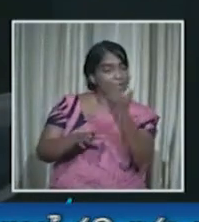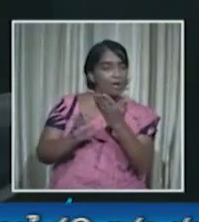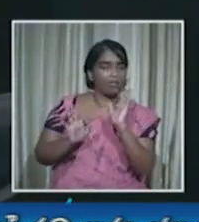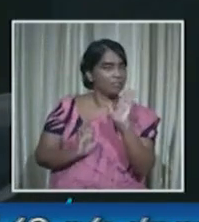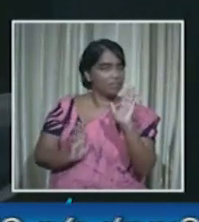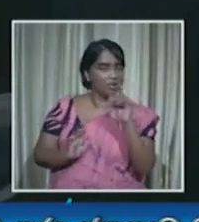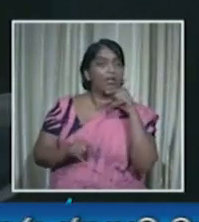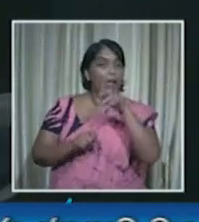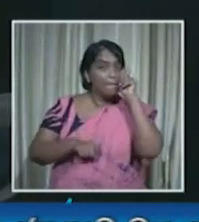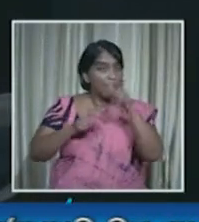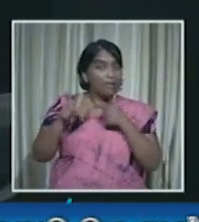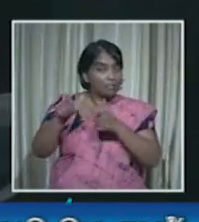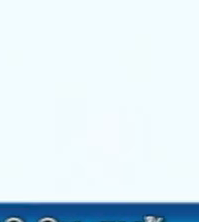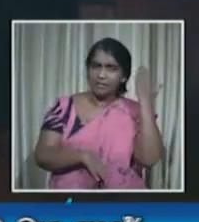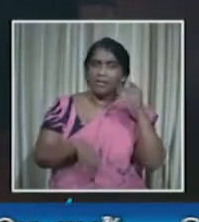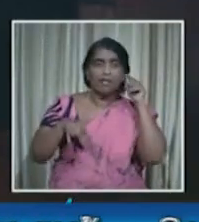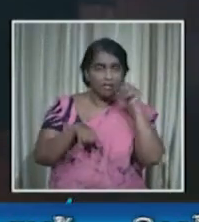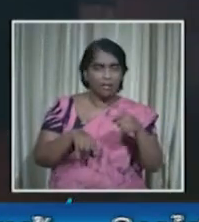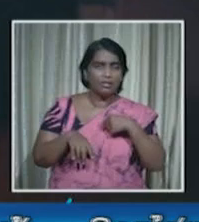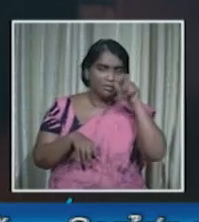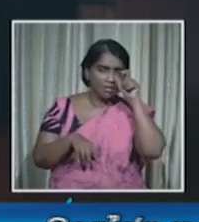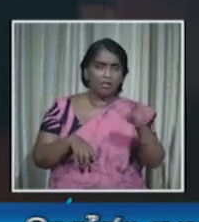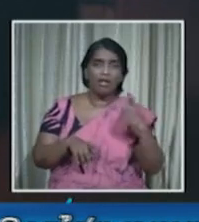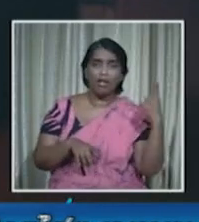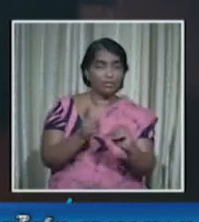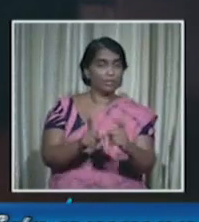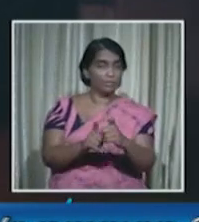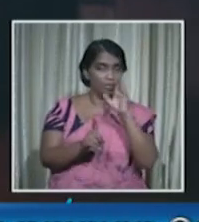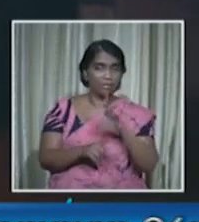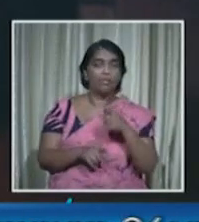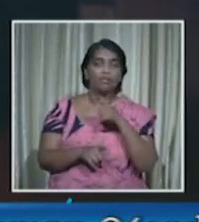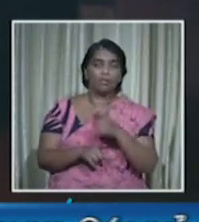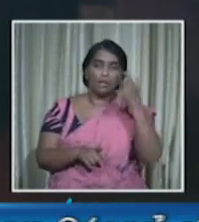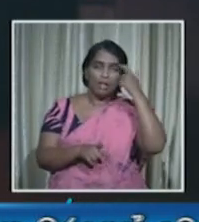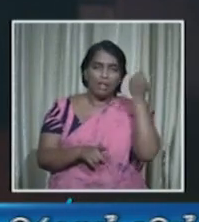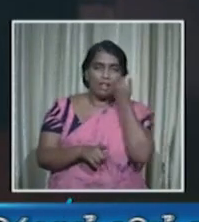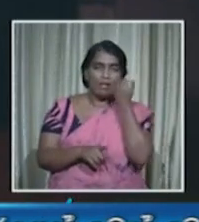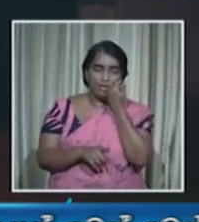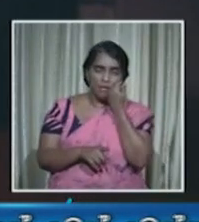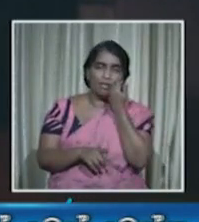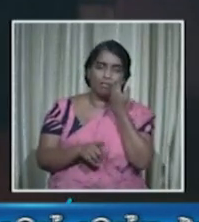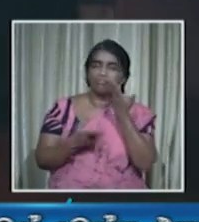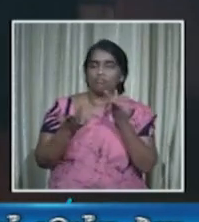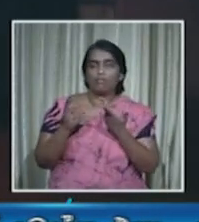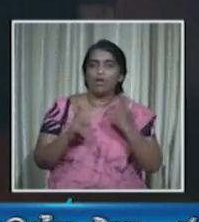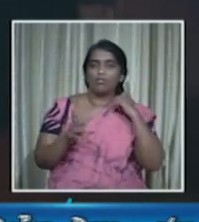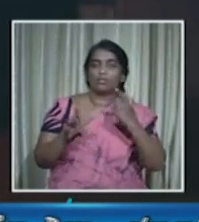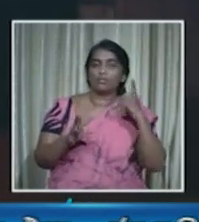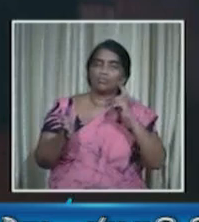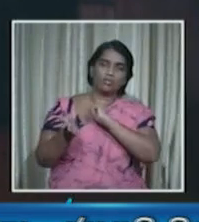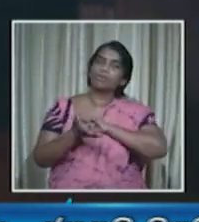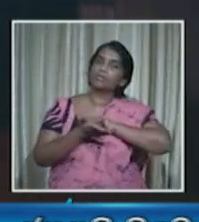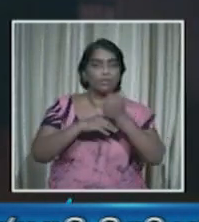නම් ජනතාව රුදුවක් දෙපෙන්න ලෑස් වෙන්න එපා අපි දැක්ක එතුමා යුද හමුදාවෙ ඉන්න කාලේ එතුමාට මානසික ආබාධයක් තියෙනවා කියලා එතුමා යුද හමුදාවෙන්